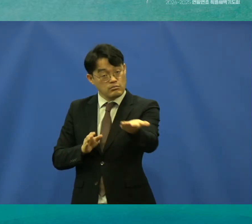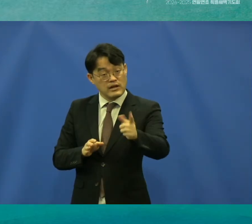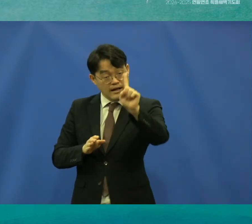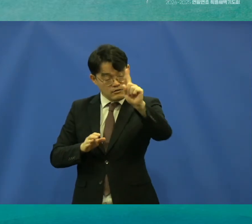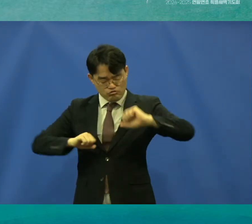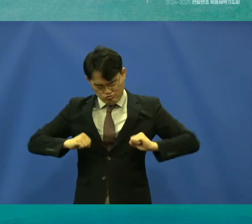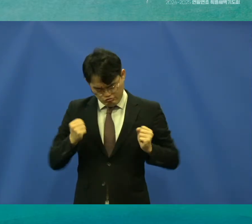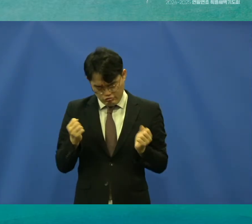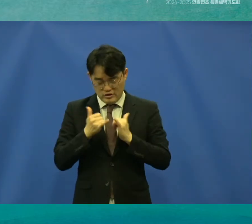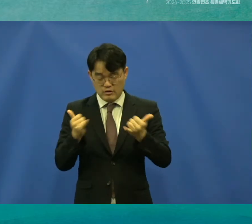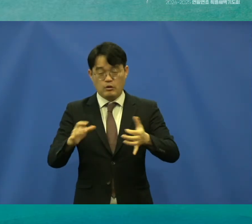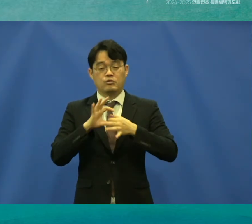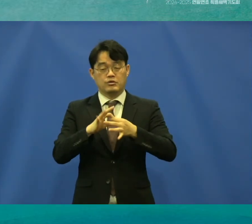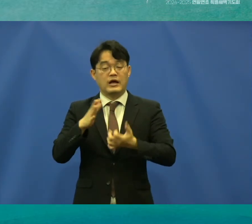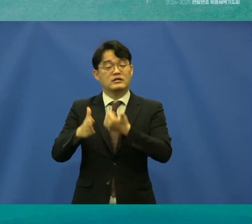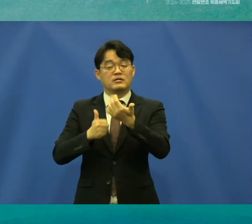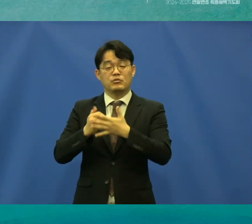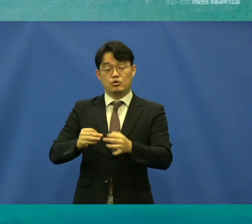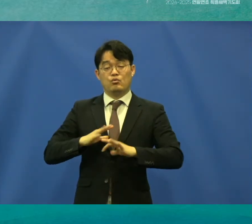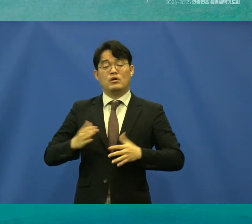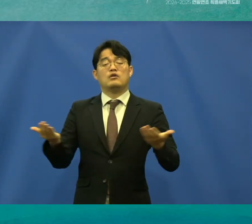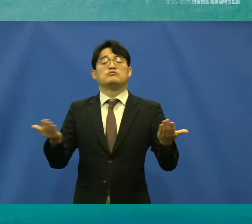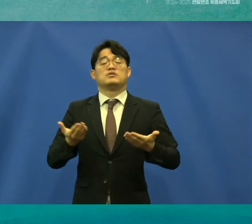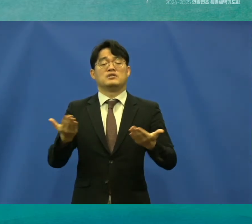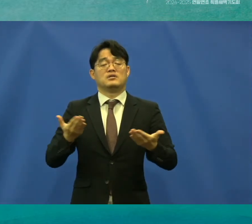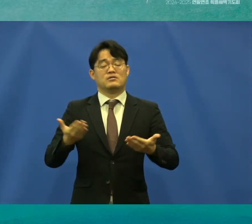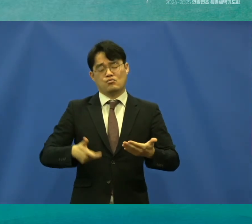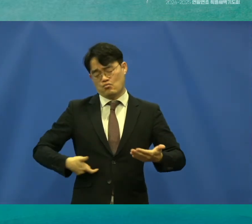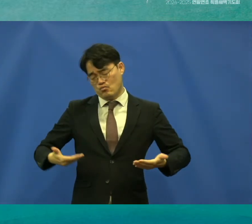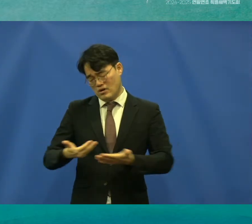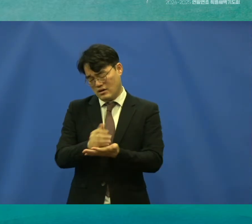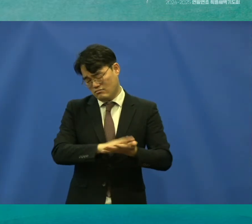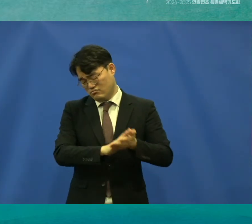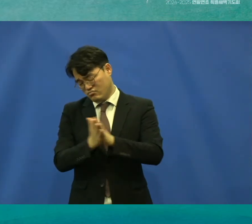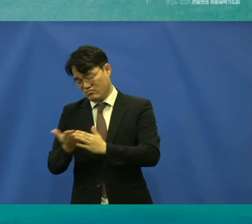오늘 요나스를 통해서 우리에게 말씀하시는 거예요.